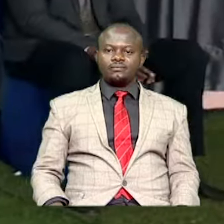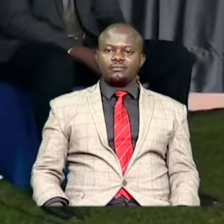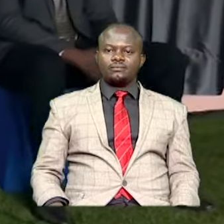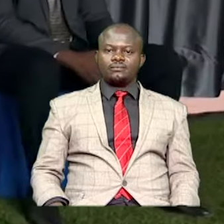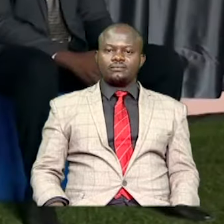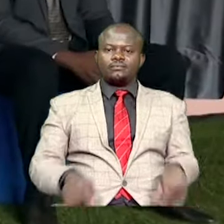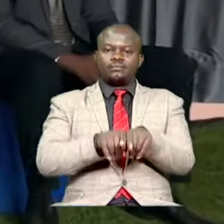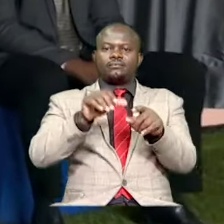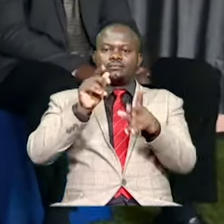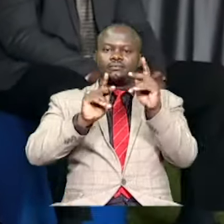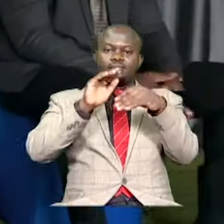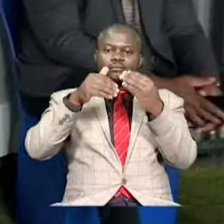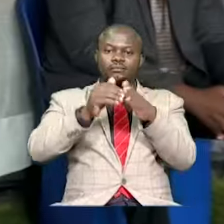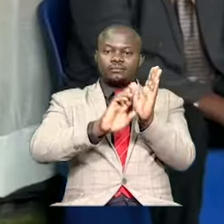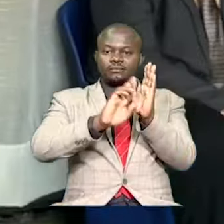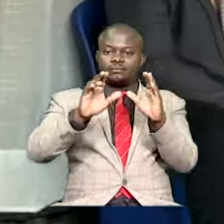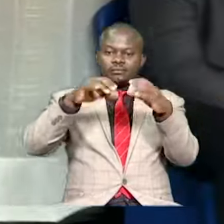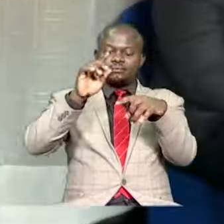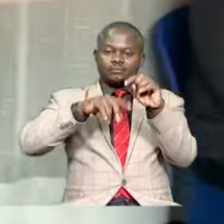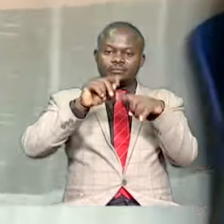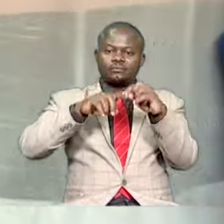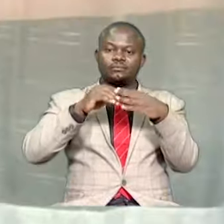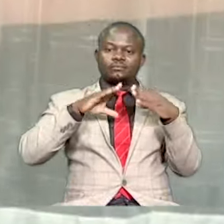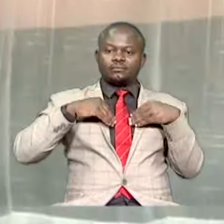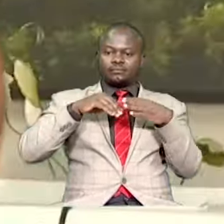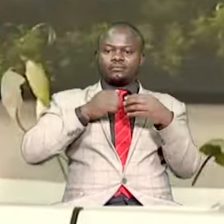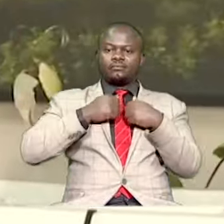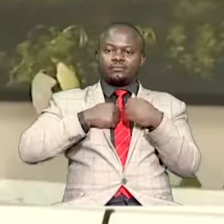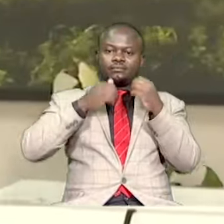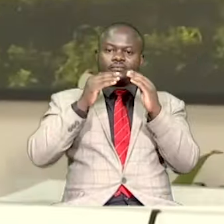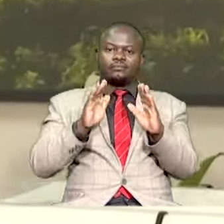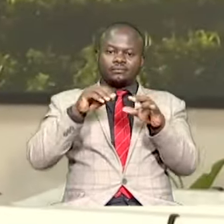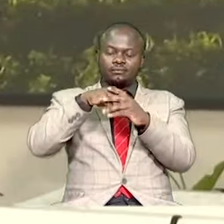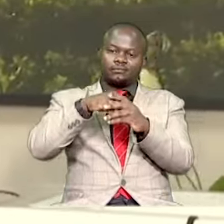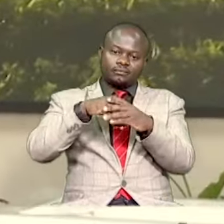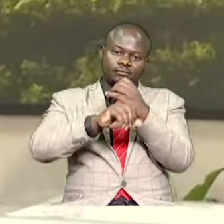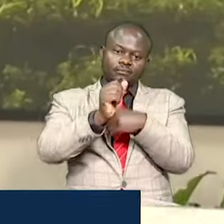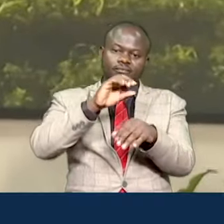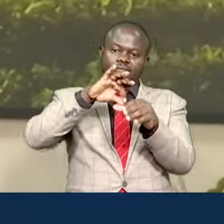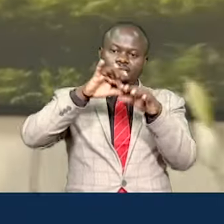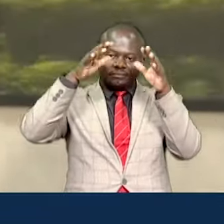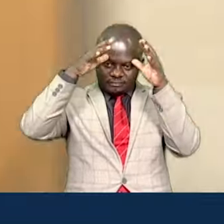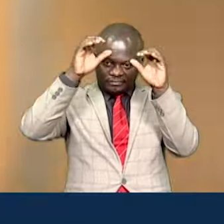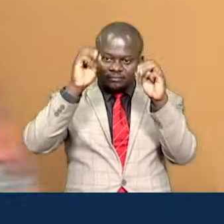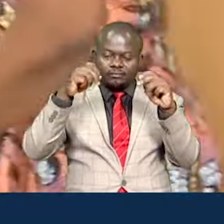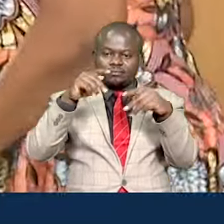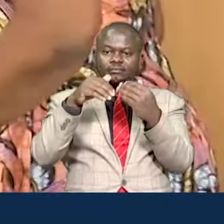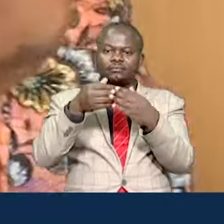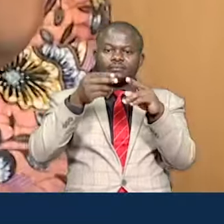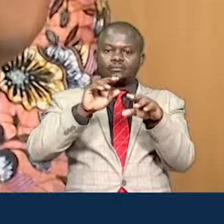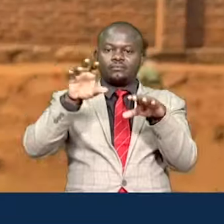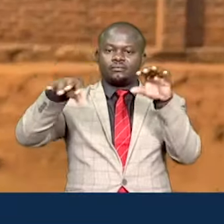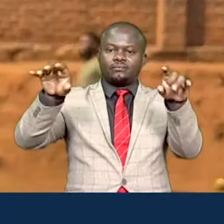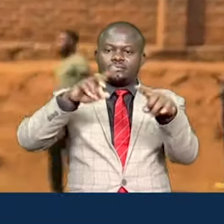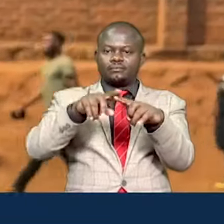Kimwe nk'abandi baturage abahagarariye imitwe ya politiki yemewe mu Rwanda bitabiriye ibikorwa by'amatora y'umukuru w'igihugu n'ay'abadepite byabereye mu bice